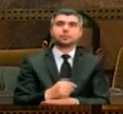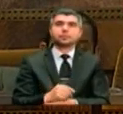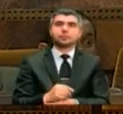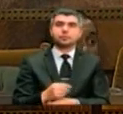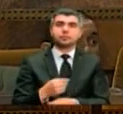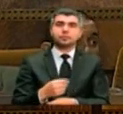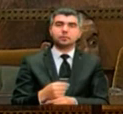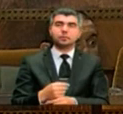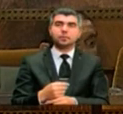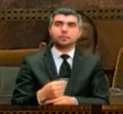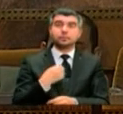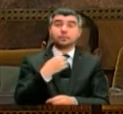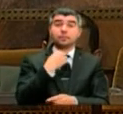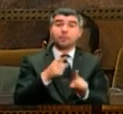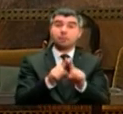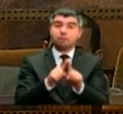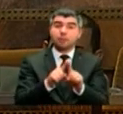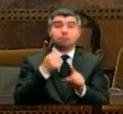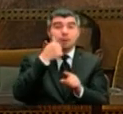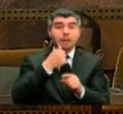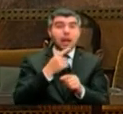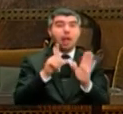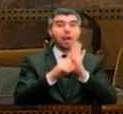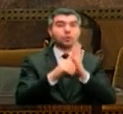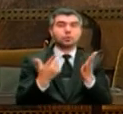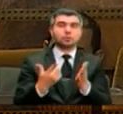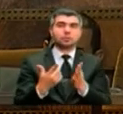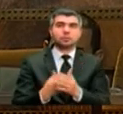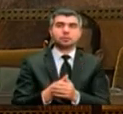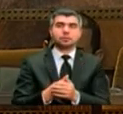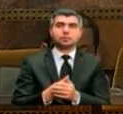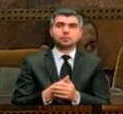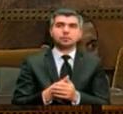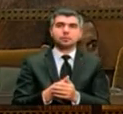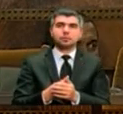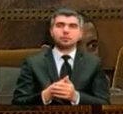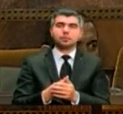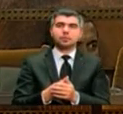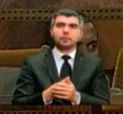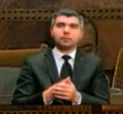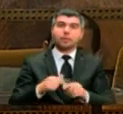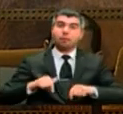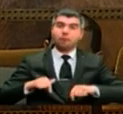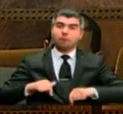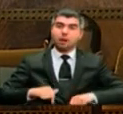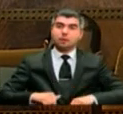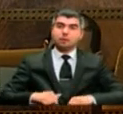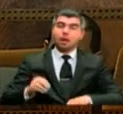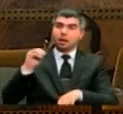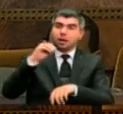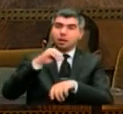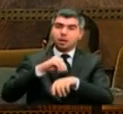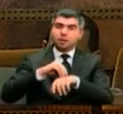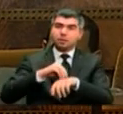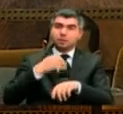أيضا هناك خرق للقانون ديال التعاضديات. سيد الوزير أيضا كان